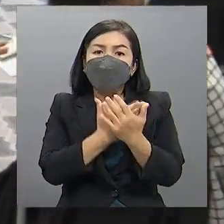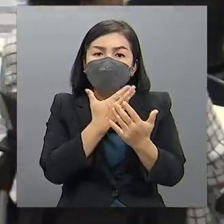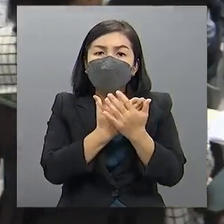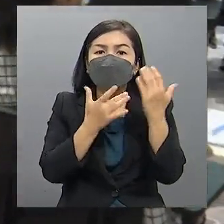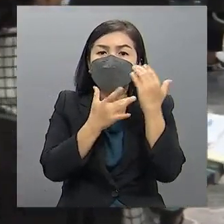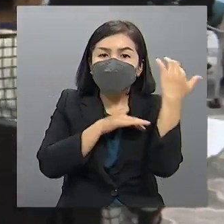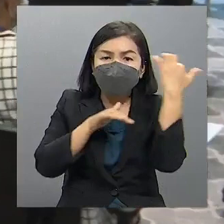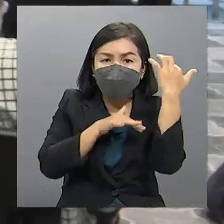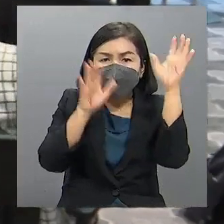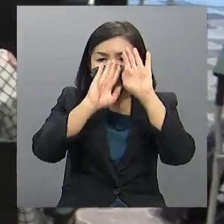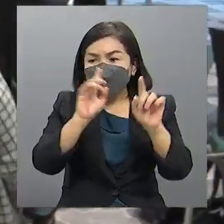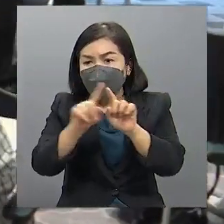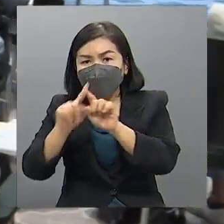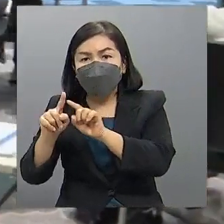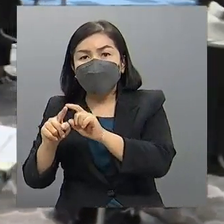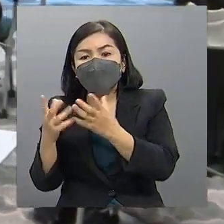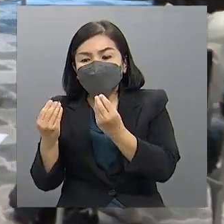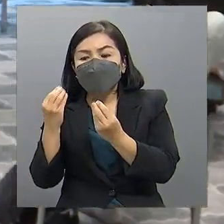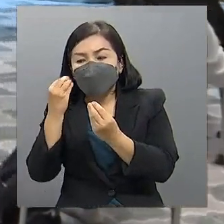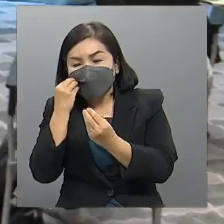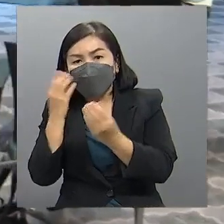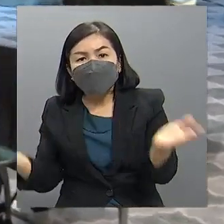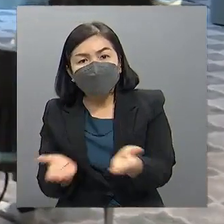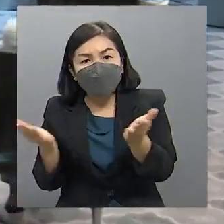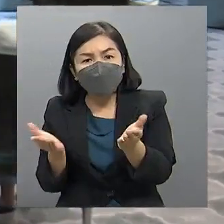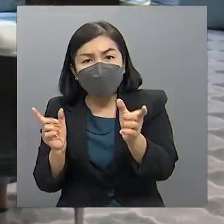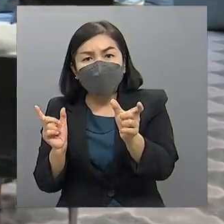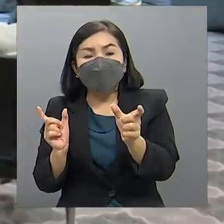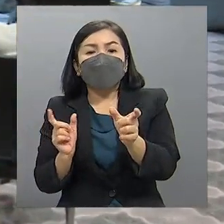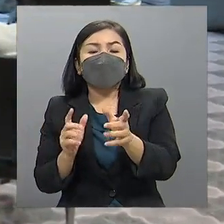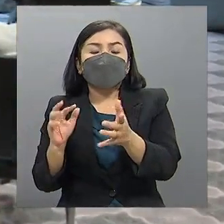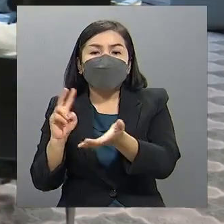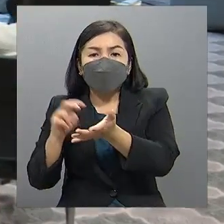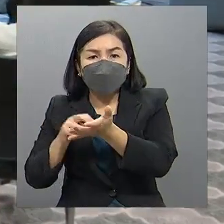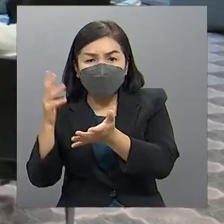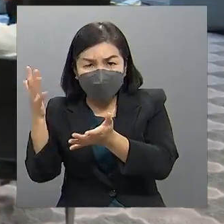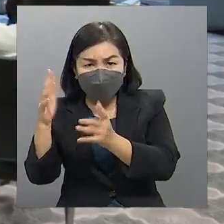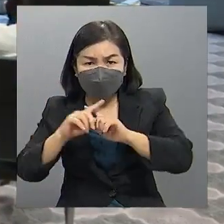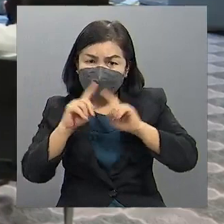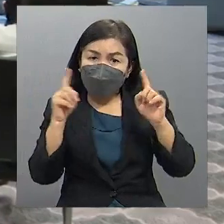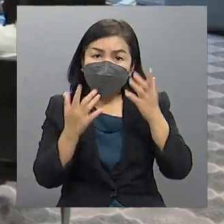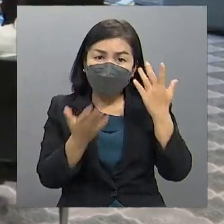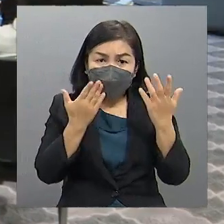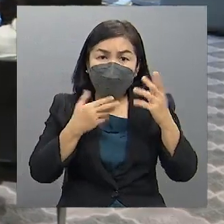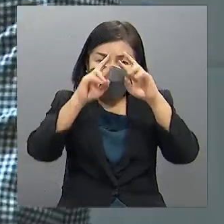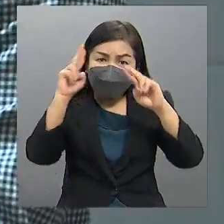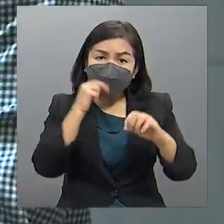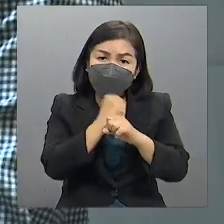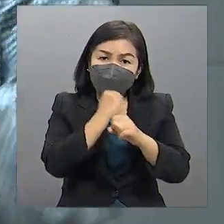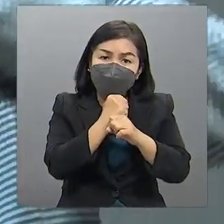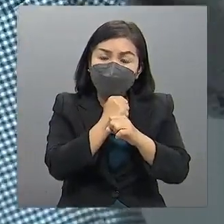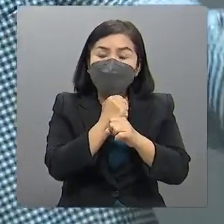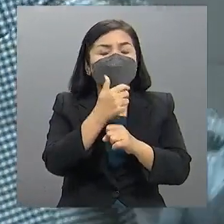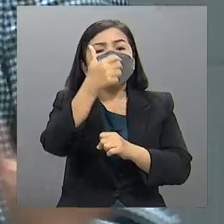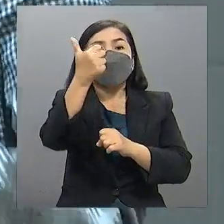ทรัพย์อื่นหนุนหลังหรือว่าแปลงคอยค่ะส่วนกรณีที่ผู้ประกอบการมีการใช้แล้วก็ไม่ได้ผิดกฎหมายนะคะแต่ต้องรับความเสี่ยงได้